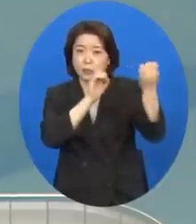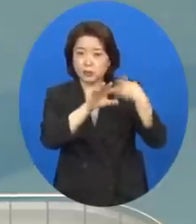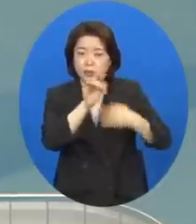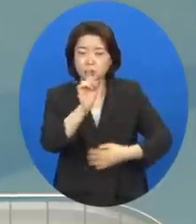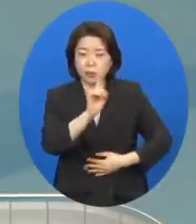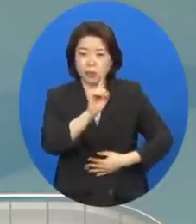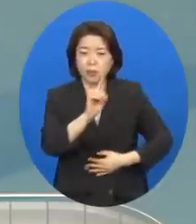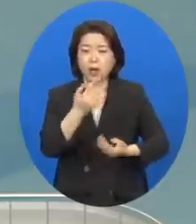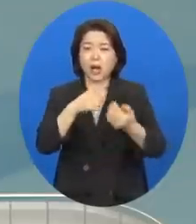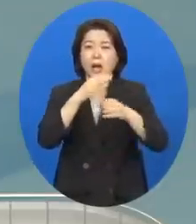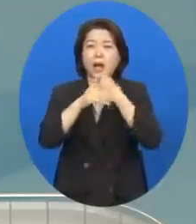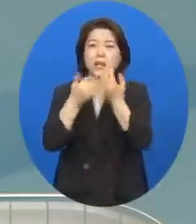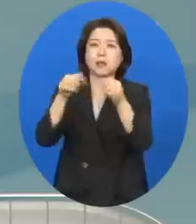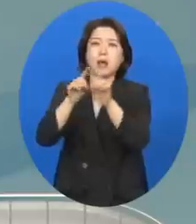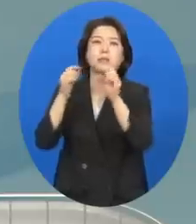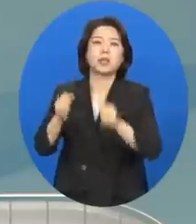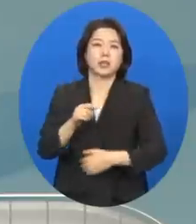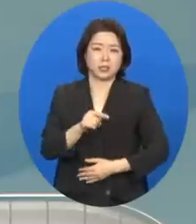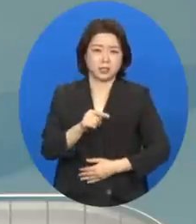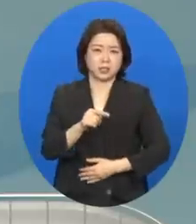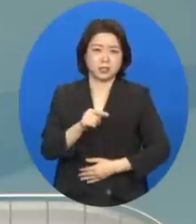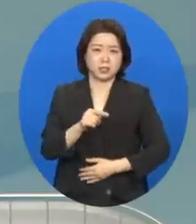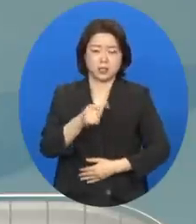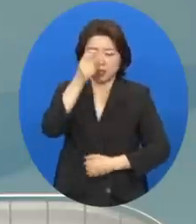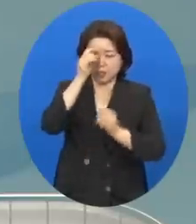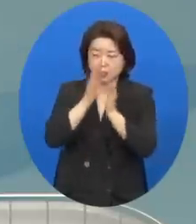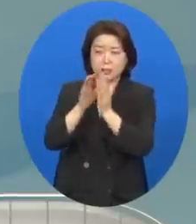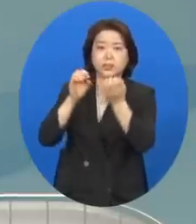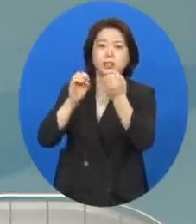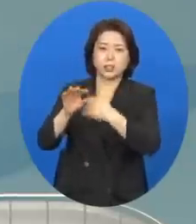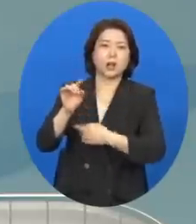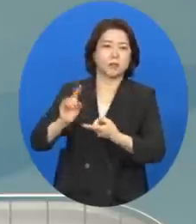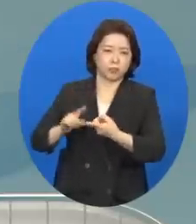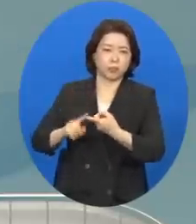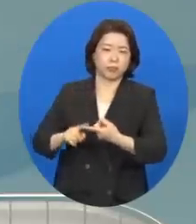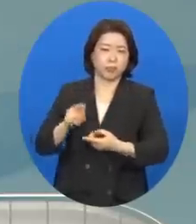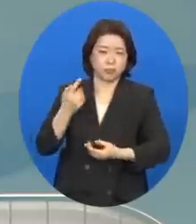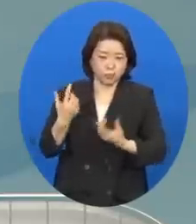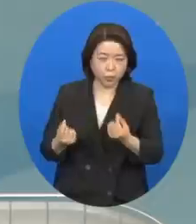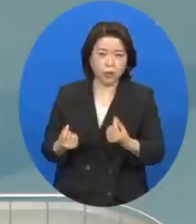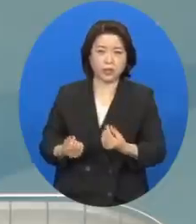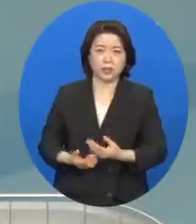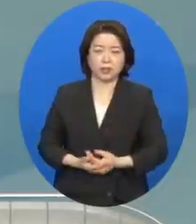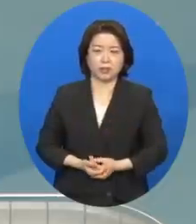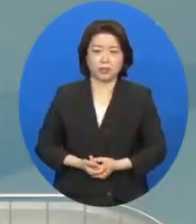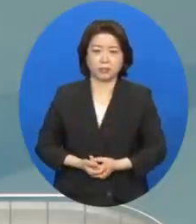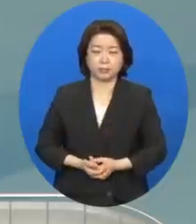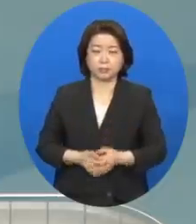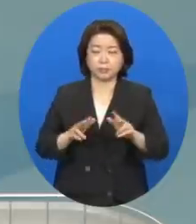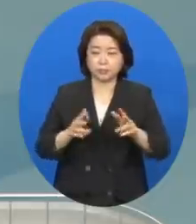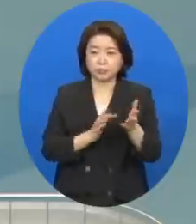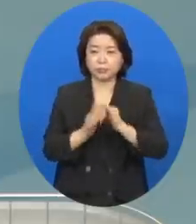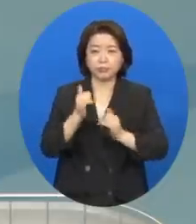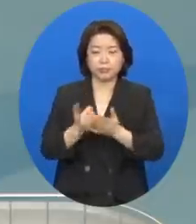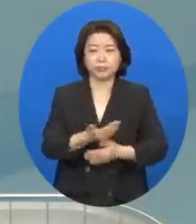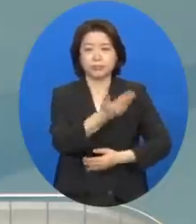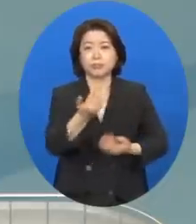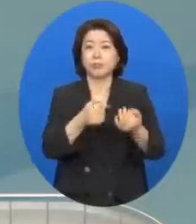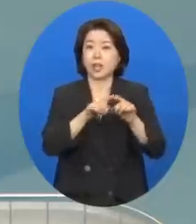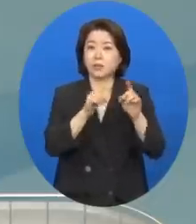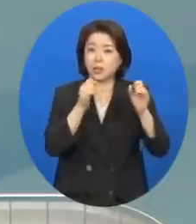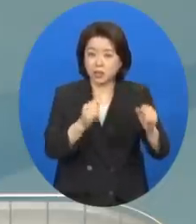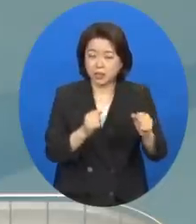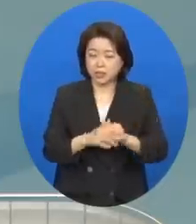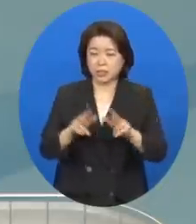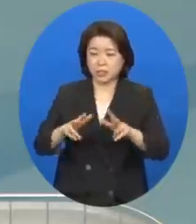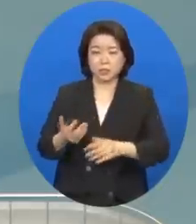거였어요. 그게 기도 응답이라니까요. 그러니까 여러분, 지금 예수님이 여러분과 함께 계신 것이 여러분이